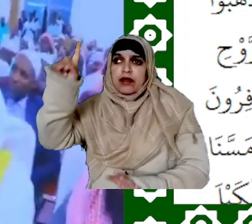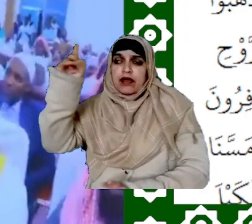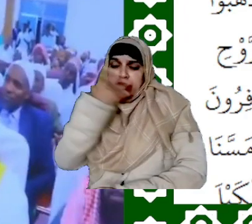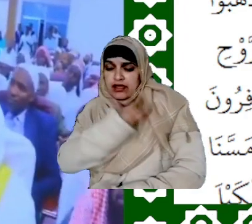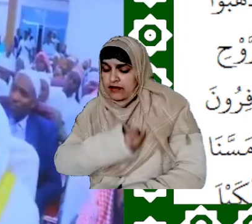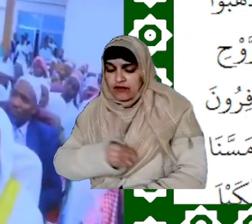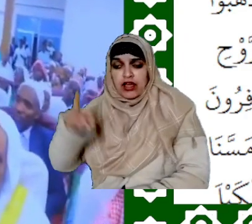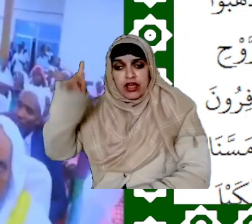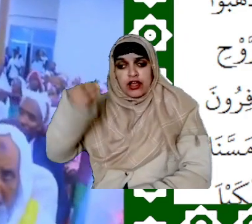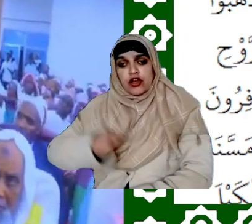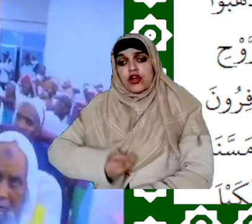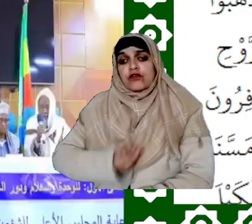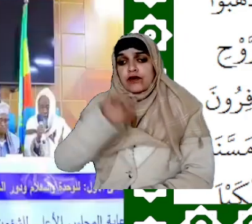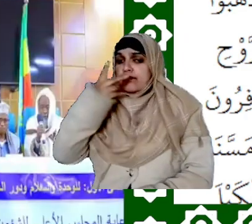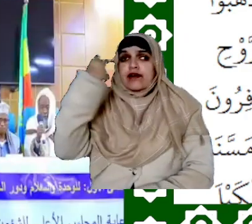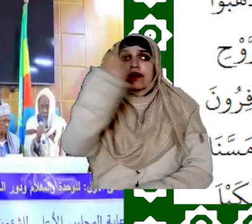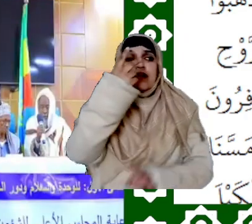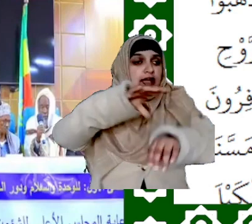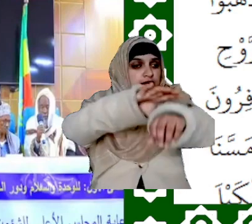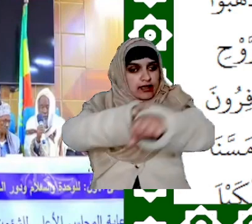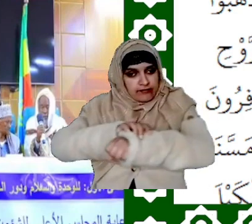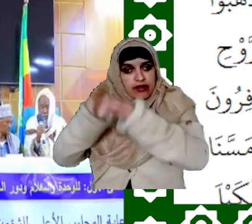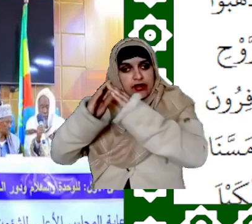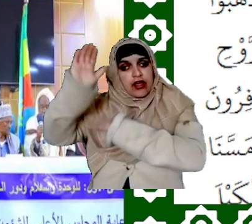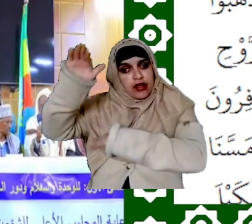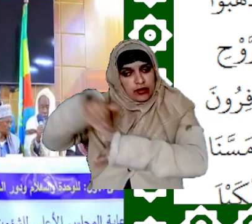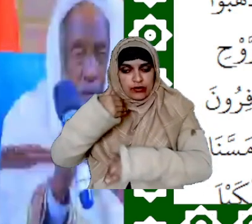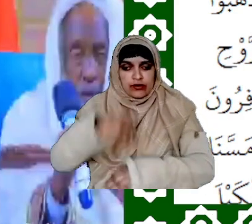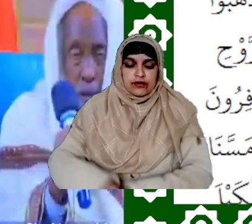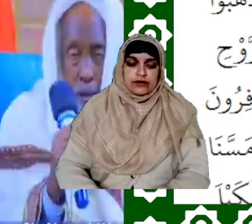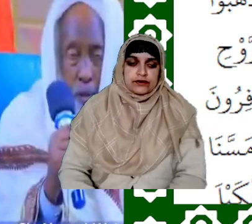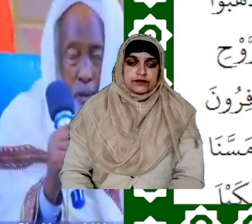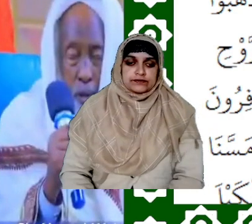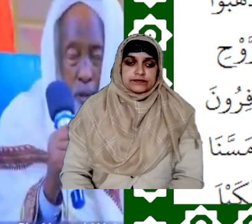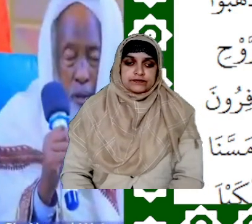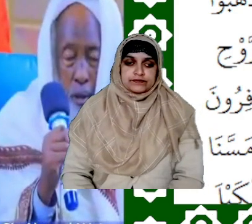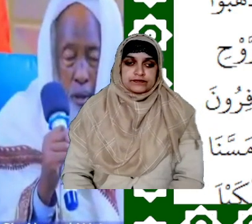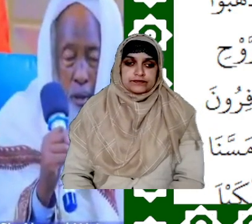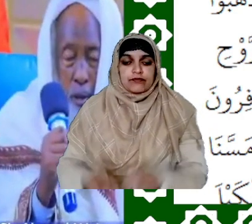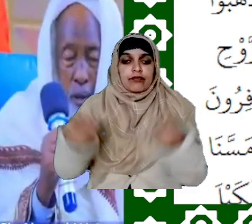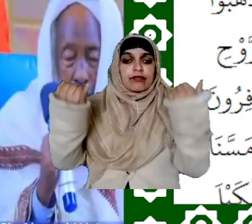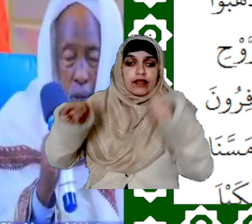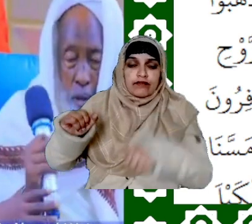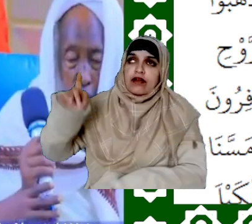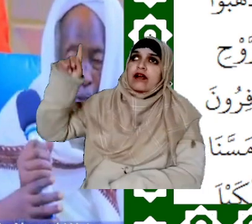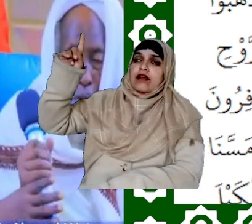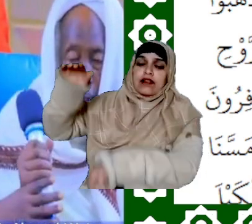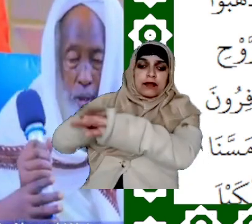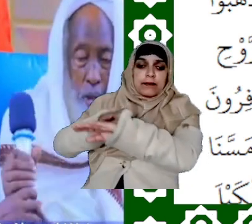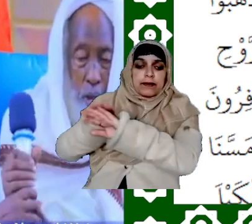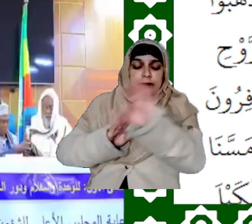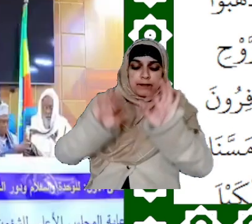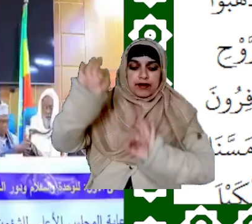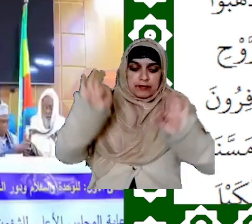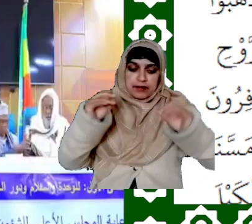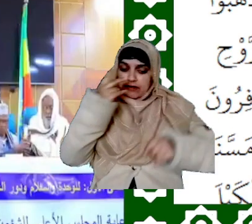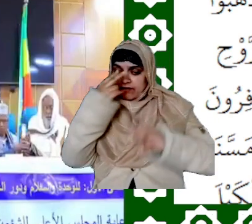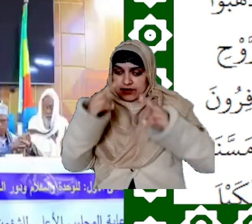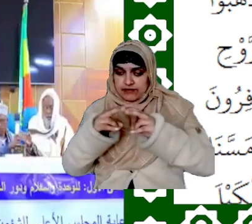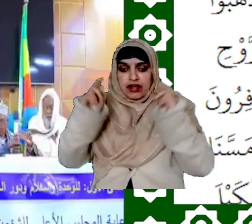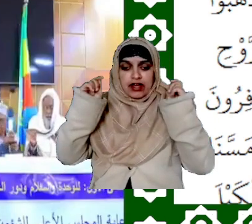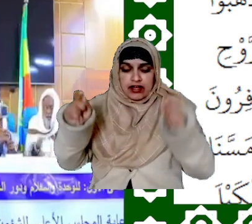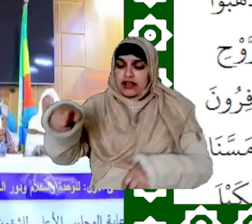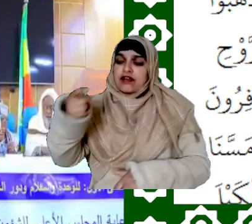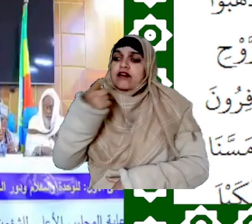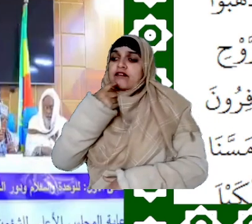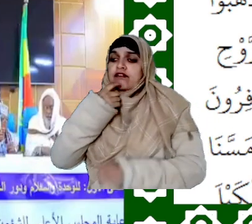سنتملت إسان ملمان كنم يا بني يذهبوا ديما فتأسسوا ما بربادا يوسف